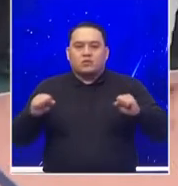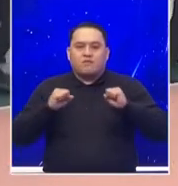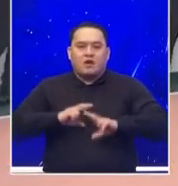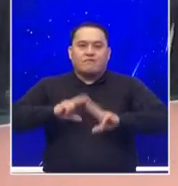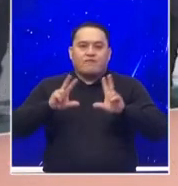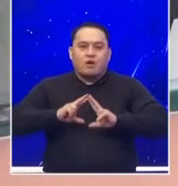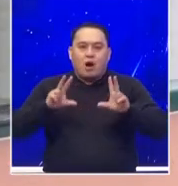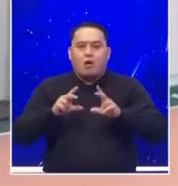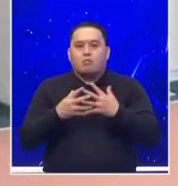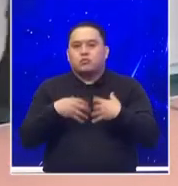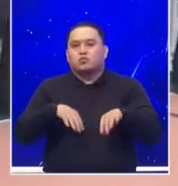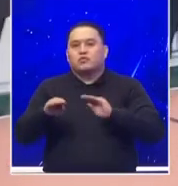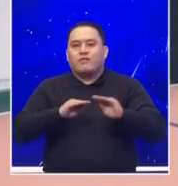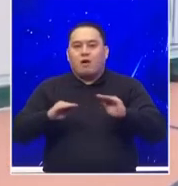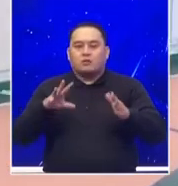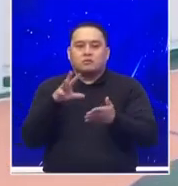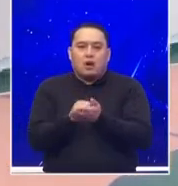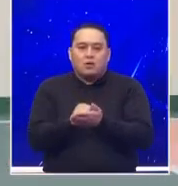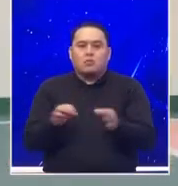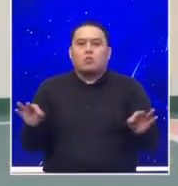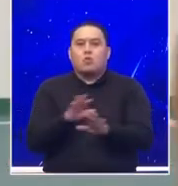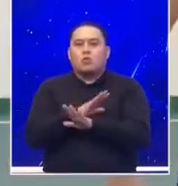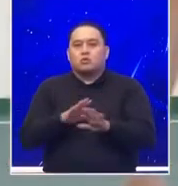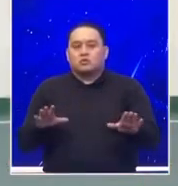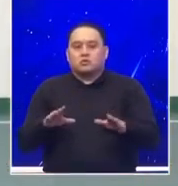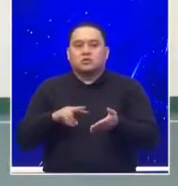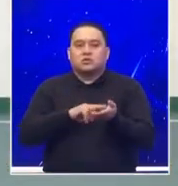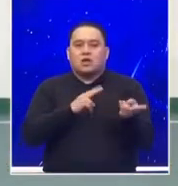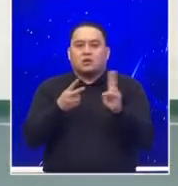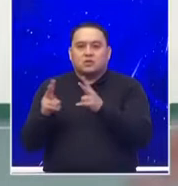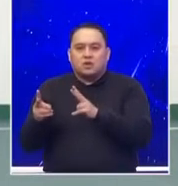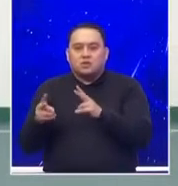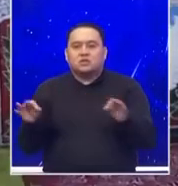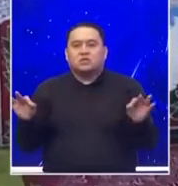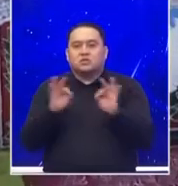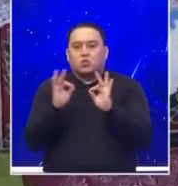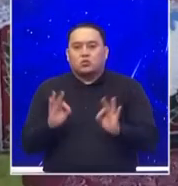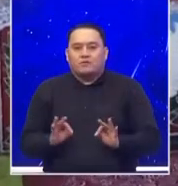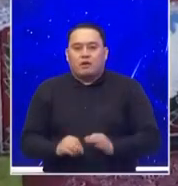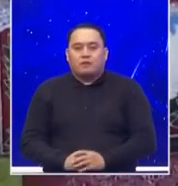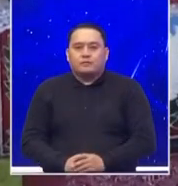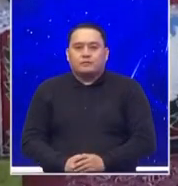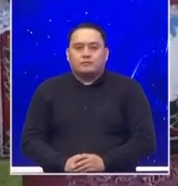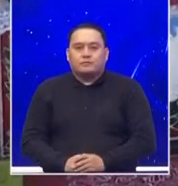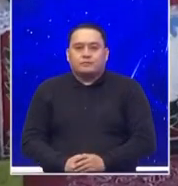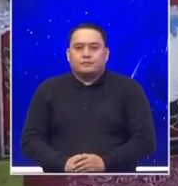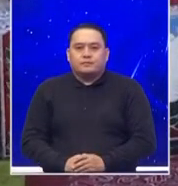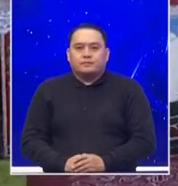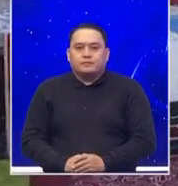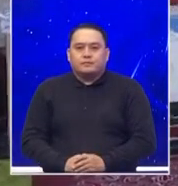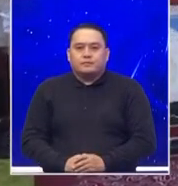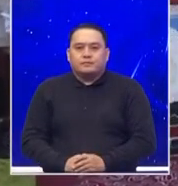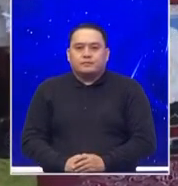оборудованной аудитории для занятий музыкой студии танцев изобразительного искусства натяните